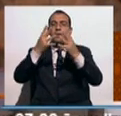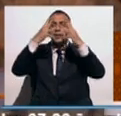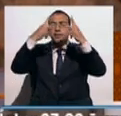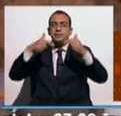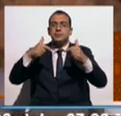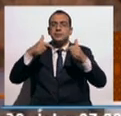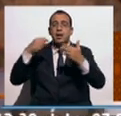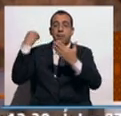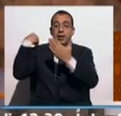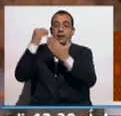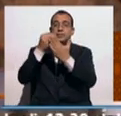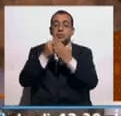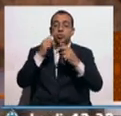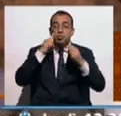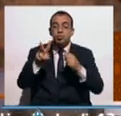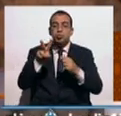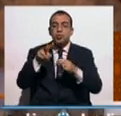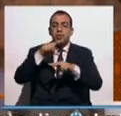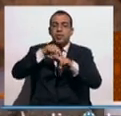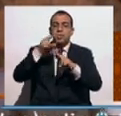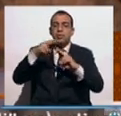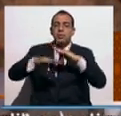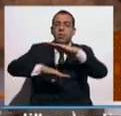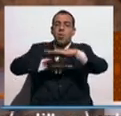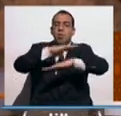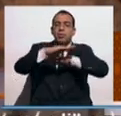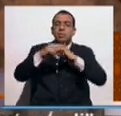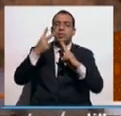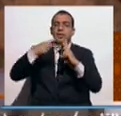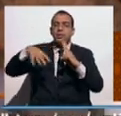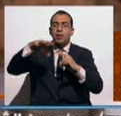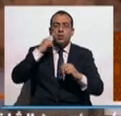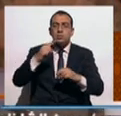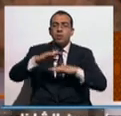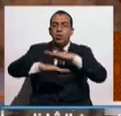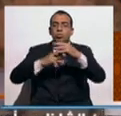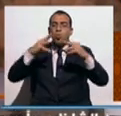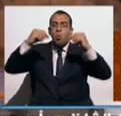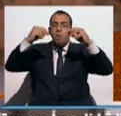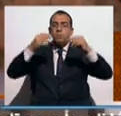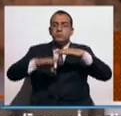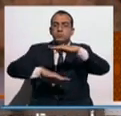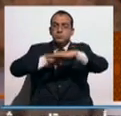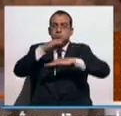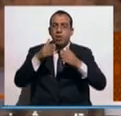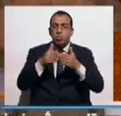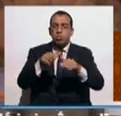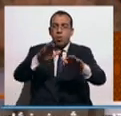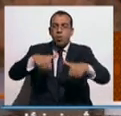سيواريك الناس فيه ويغطون جسدك، ثم توارى في التراب،